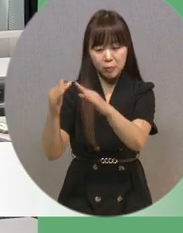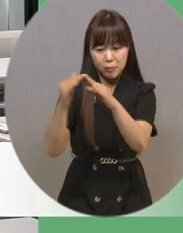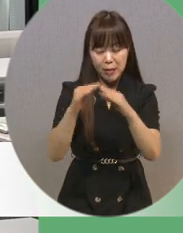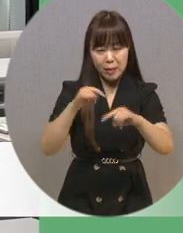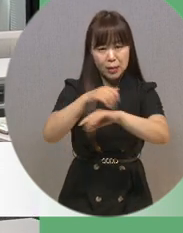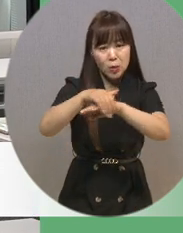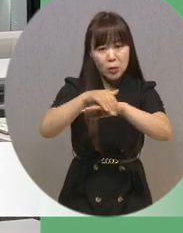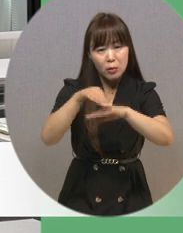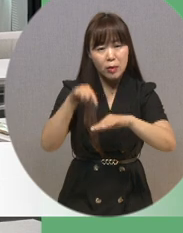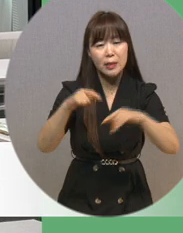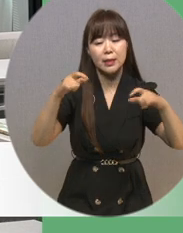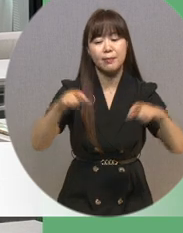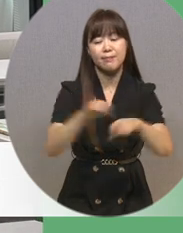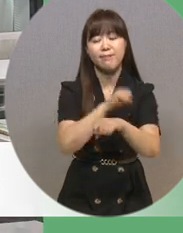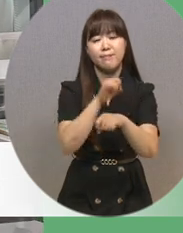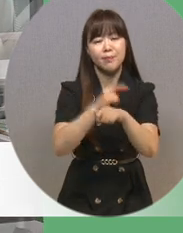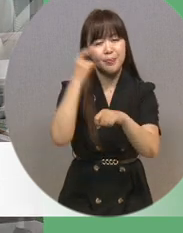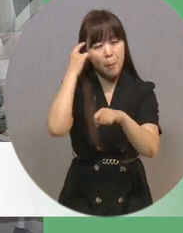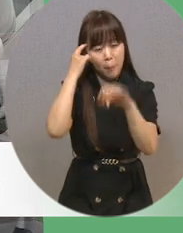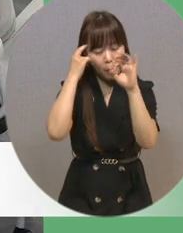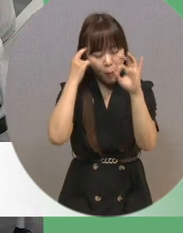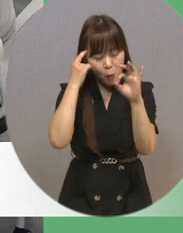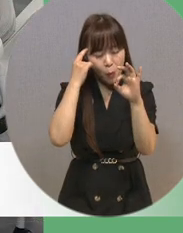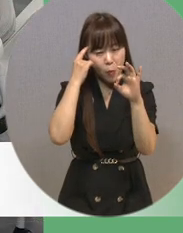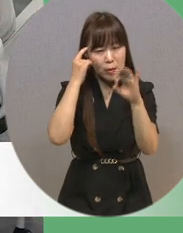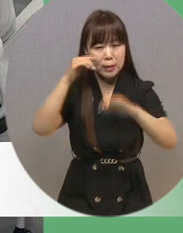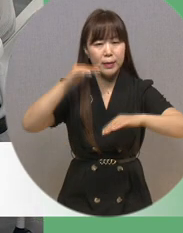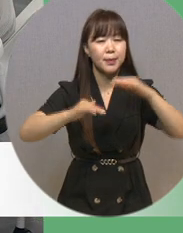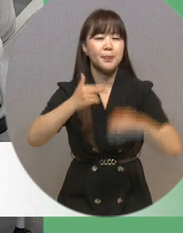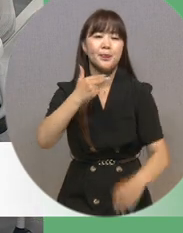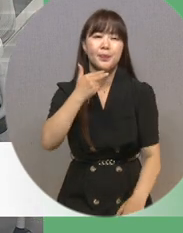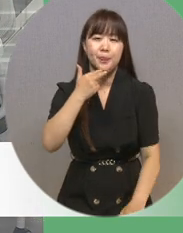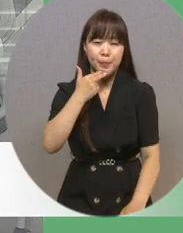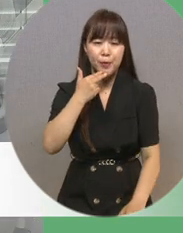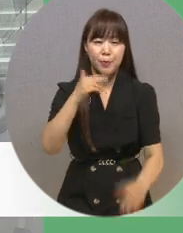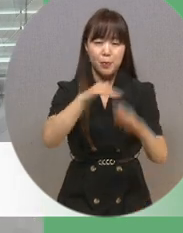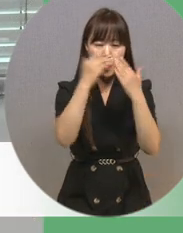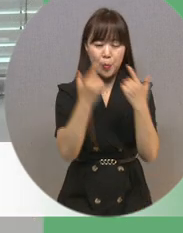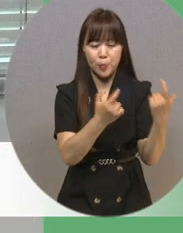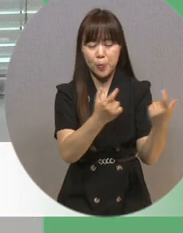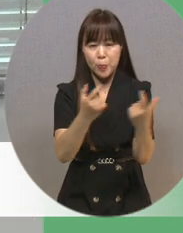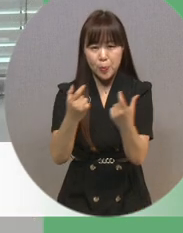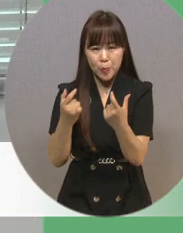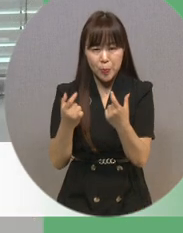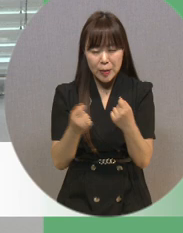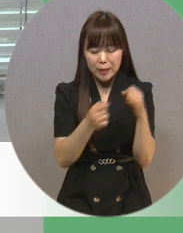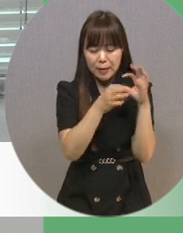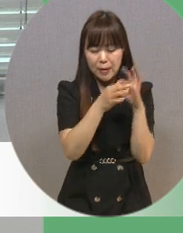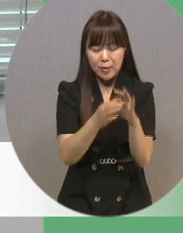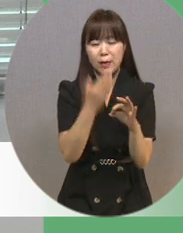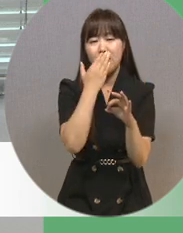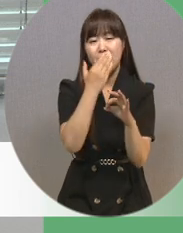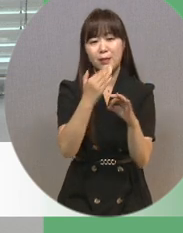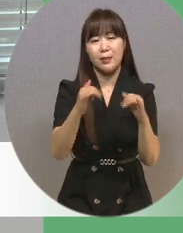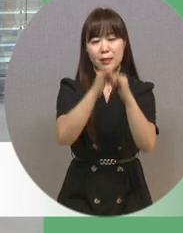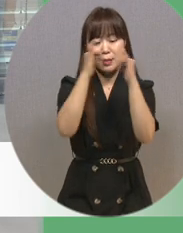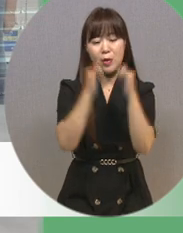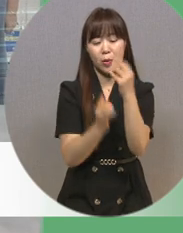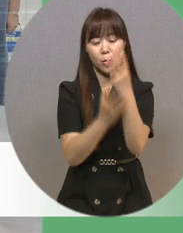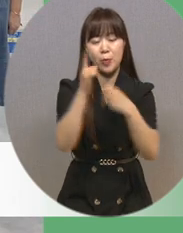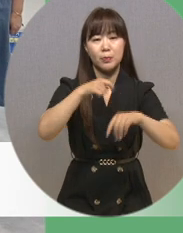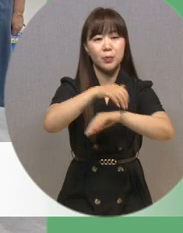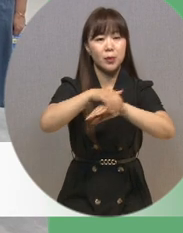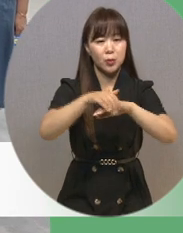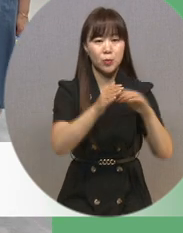이주민정책이 지역의 특성을 고려하고 누구도 차별하지 않는 모두를 위한 지속 가능한 사회 통합